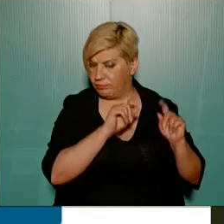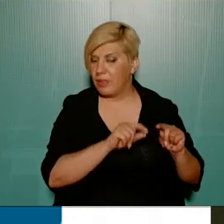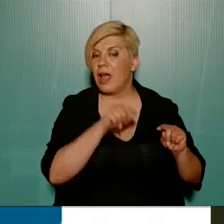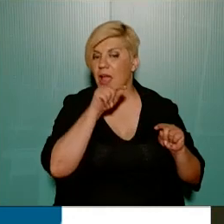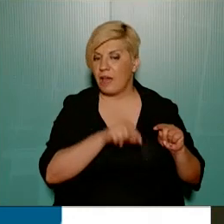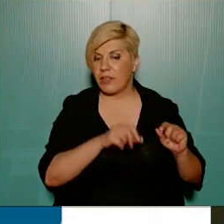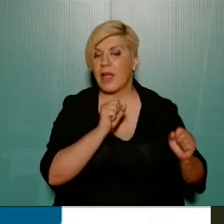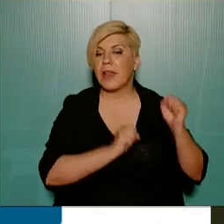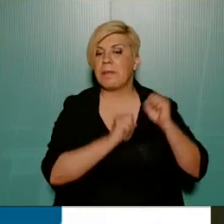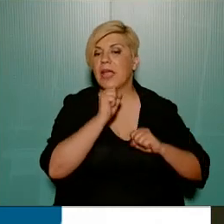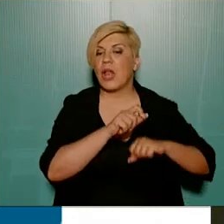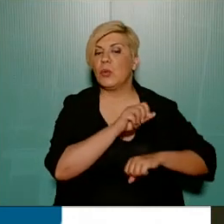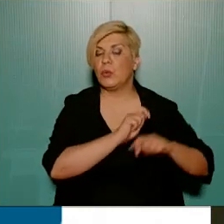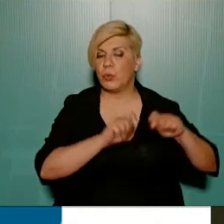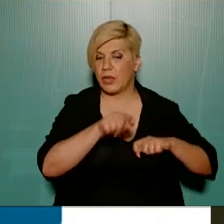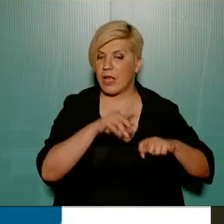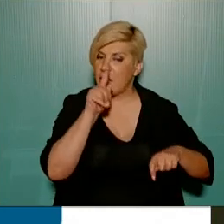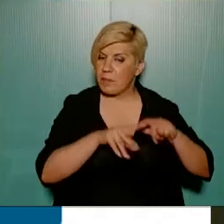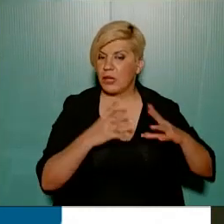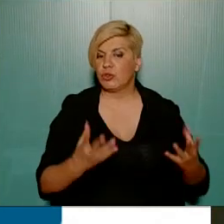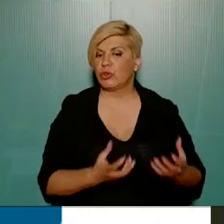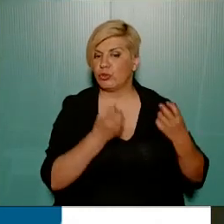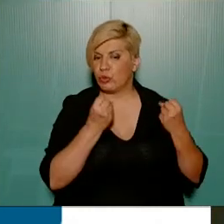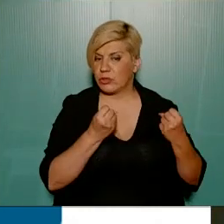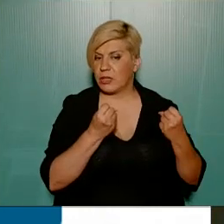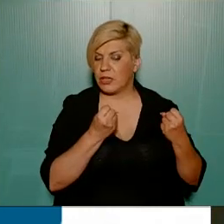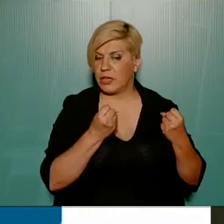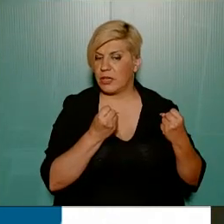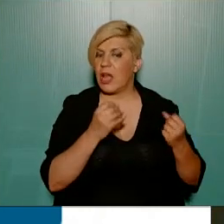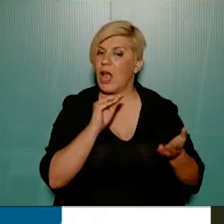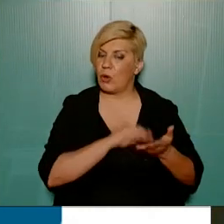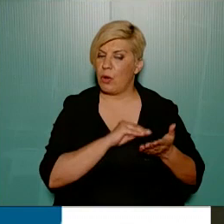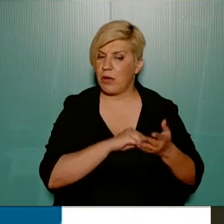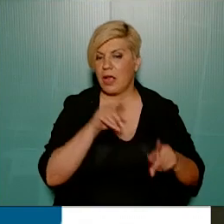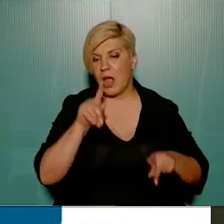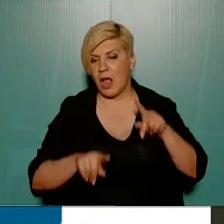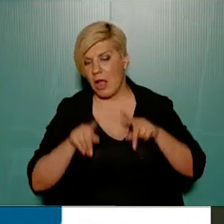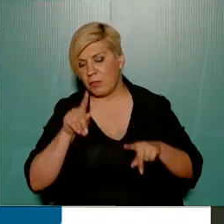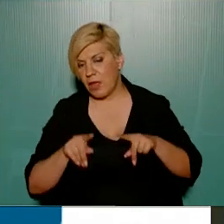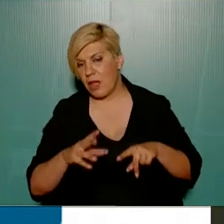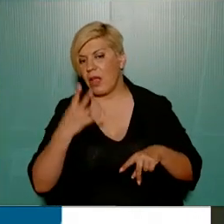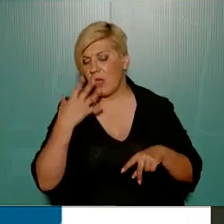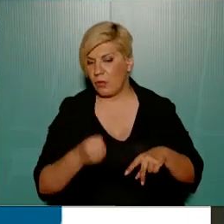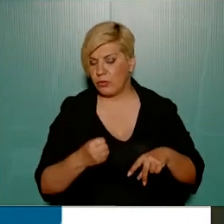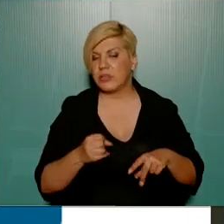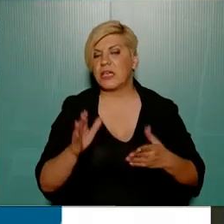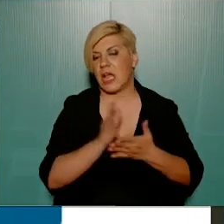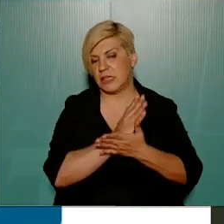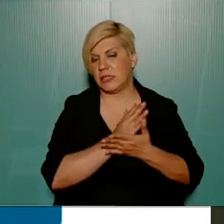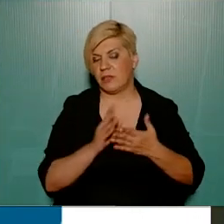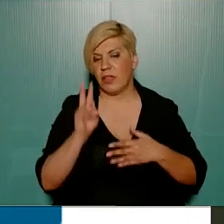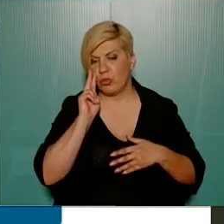Αυτά είναι τα μηχανουργεία, κάποια σώζονται, ακόμη κάποια άλλα έχουν καταστραφεί.